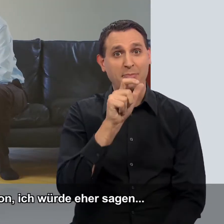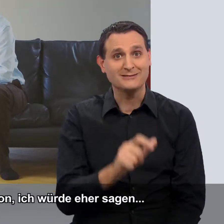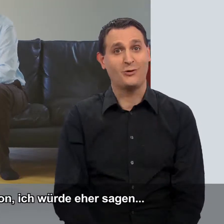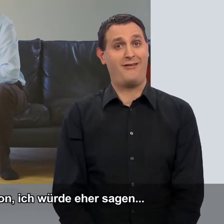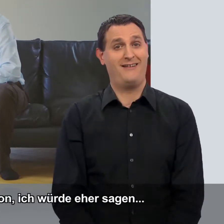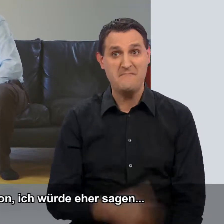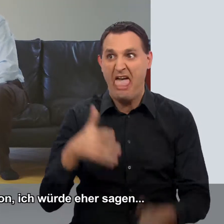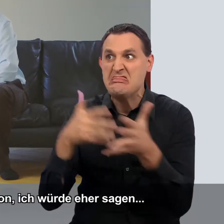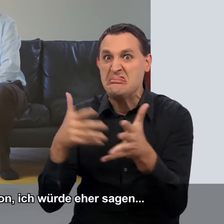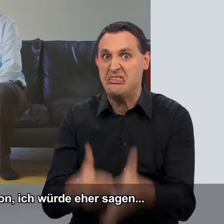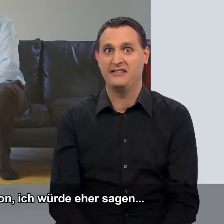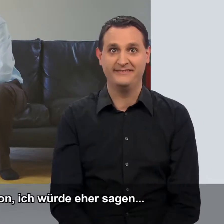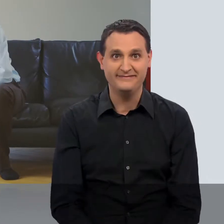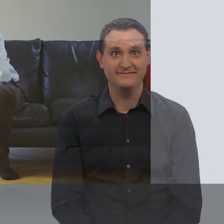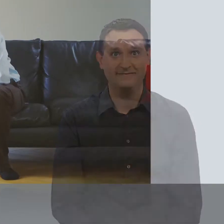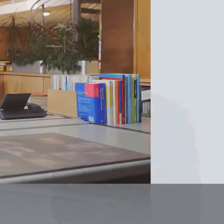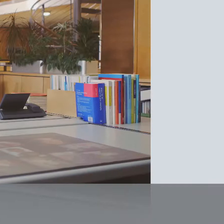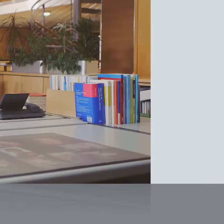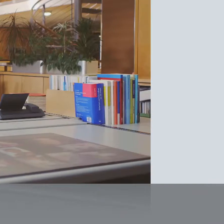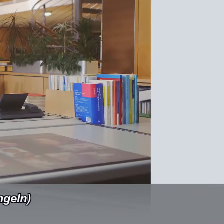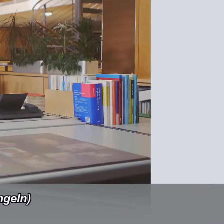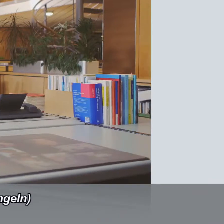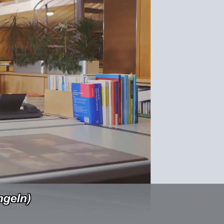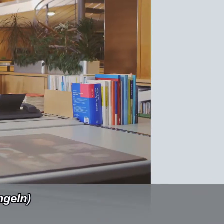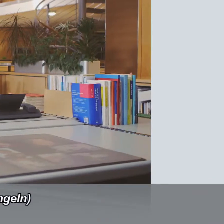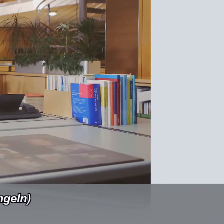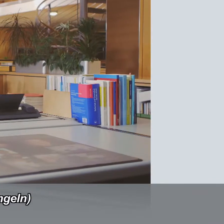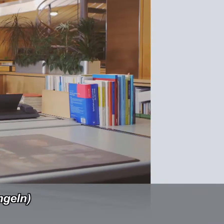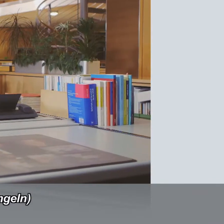Aufsichtsperson. Ich würd' eher sagen...